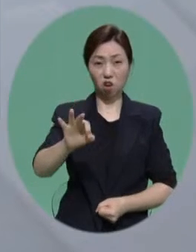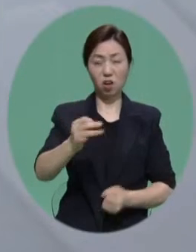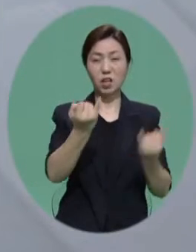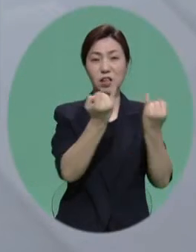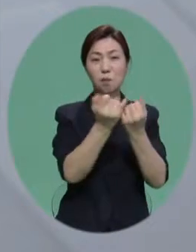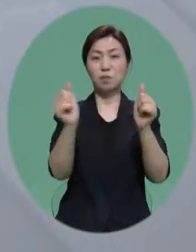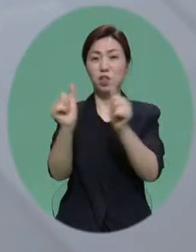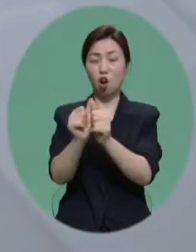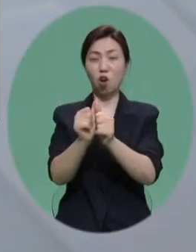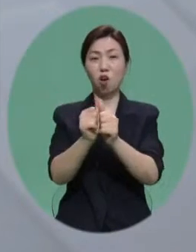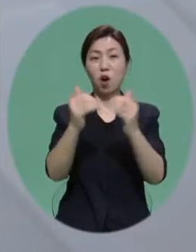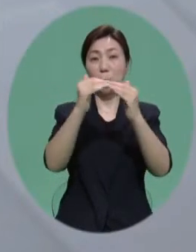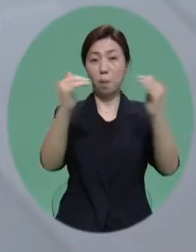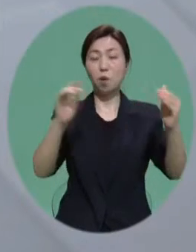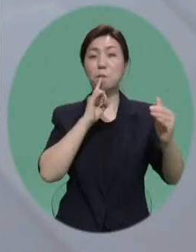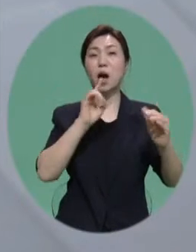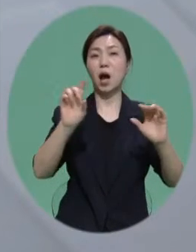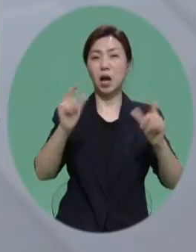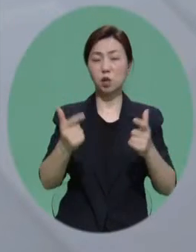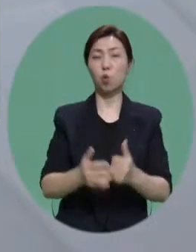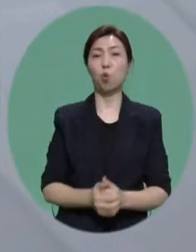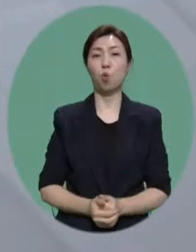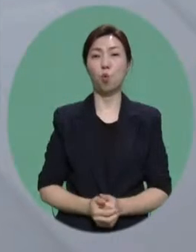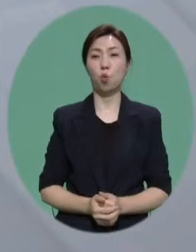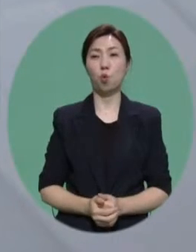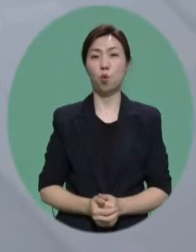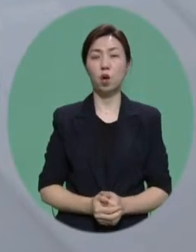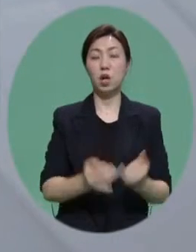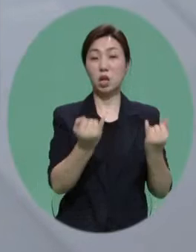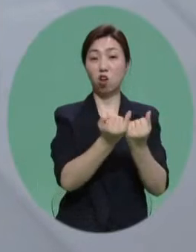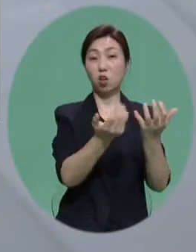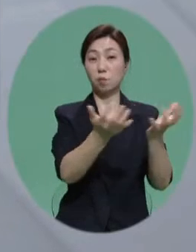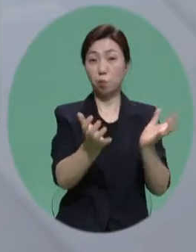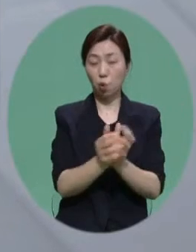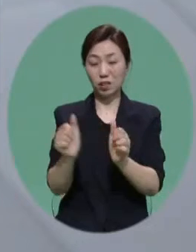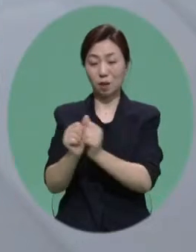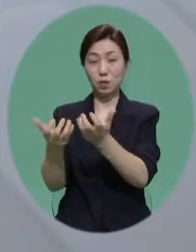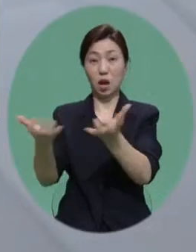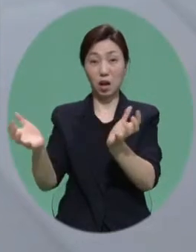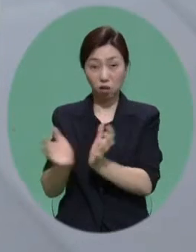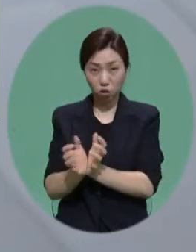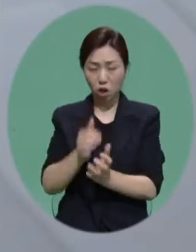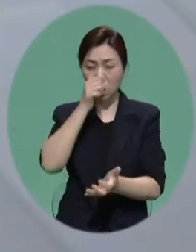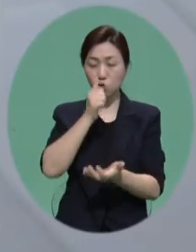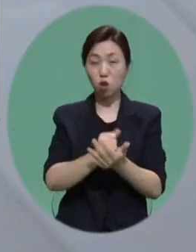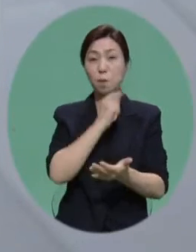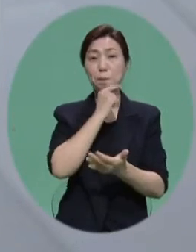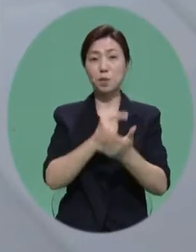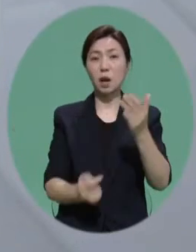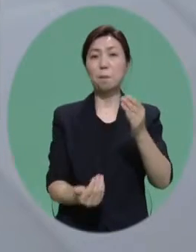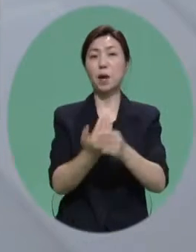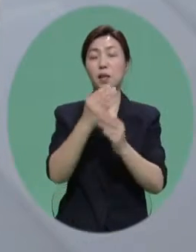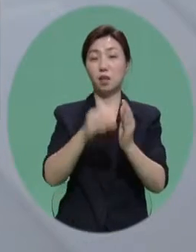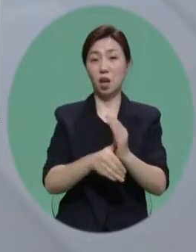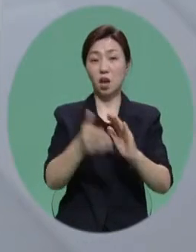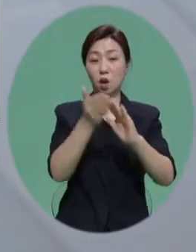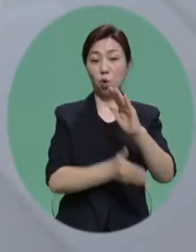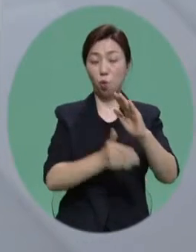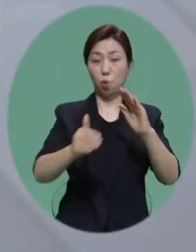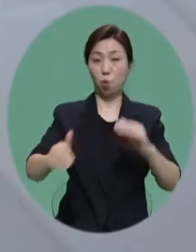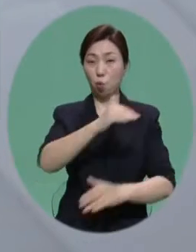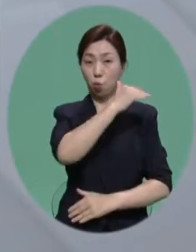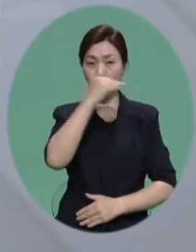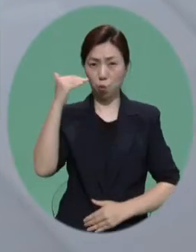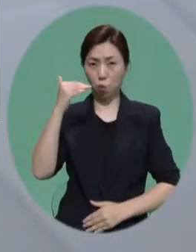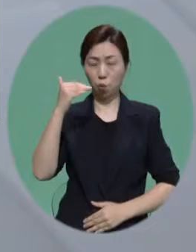아니라 여성이든 남성이든 어떤 범죄를 피해를 당한다 거나 또는 공정하지 못한 처우를